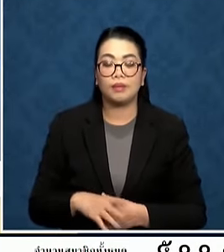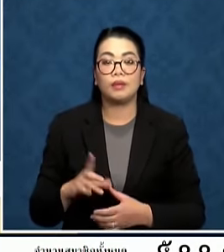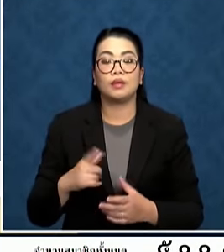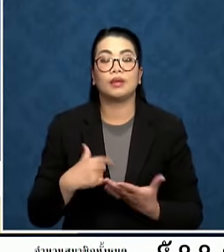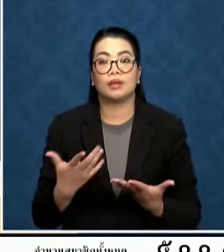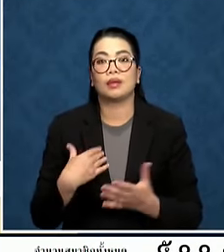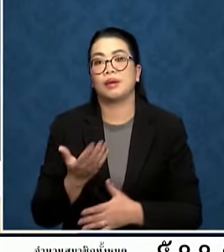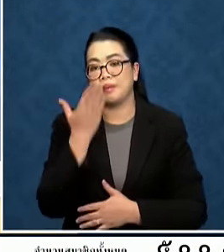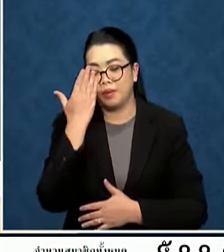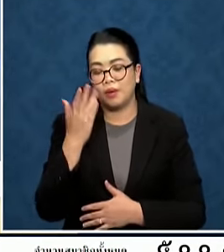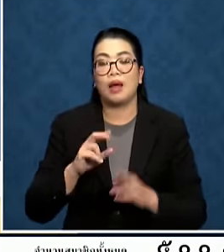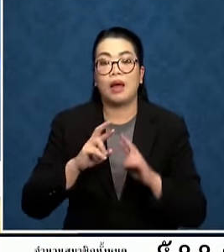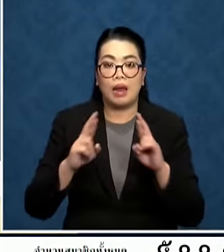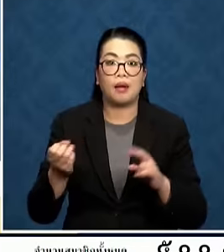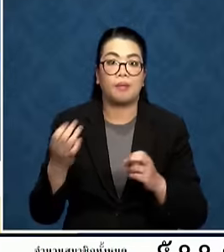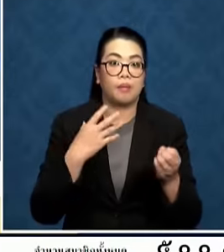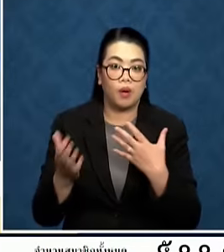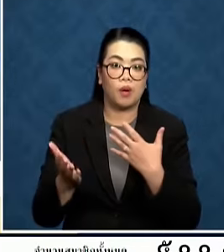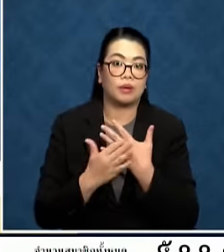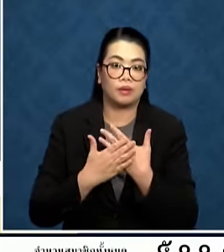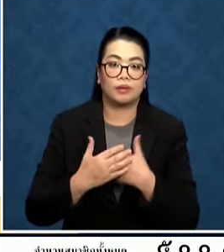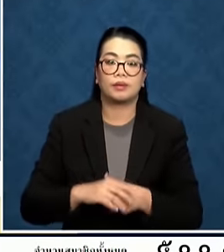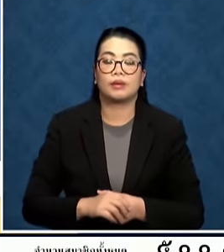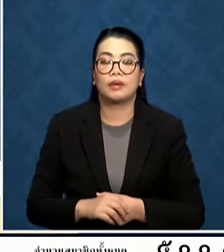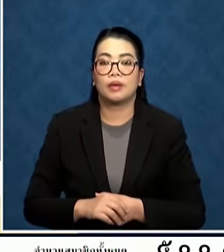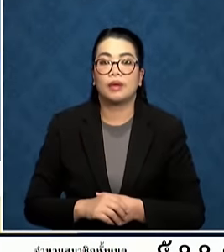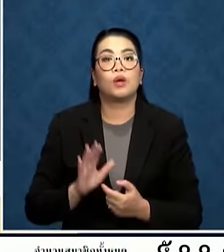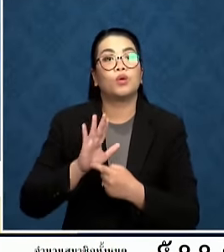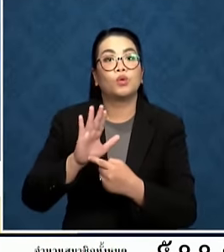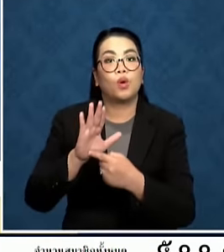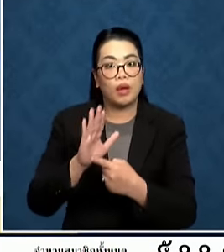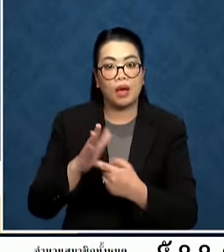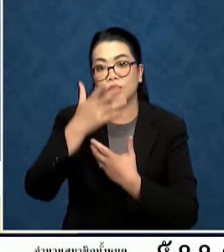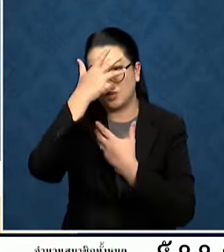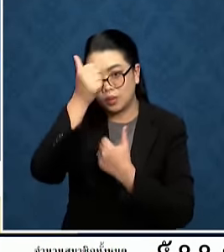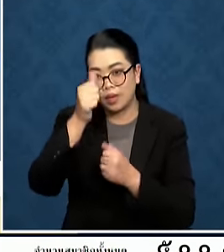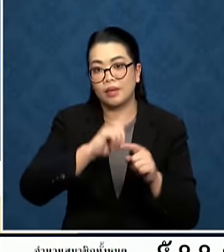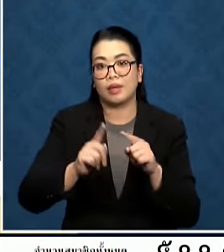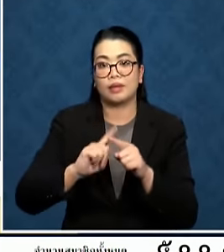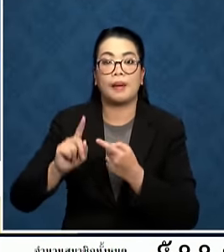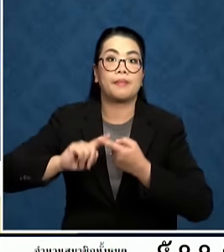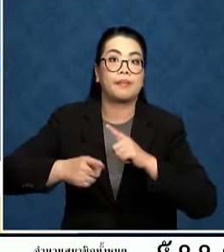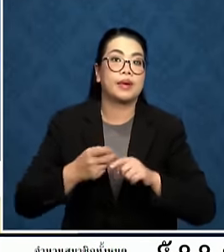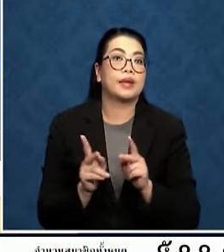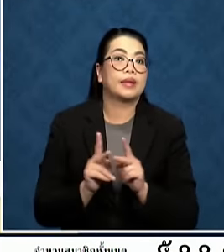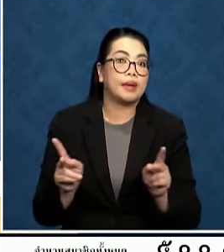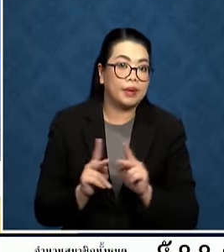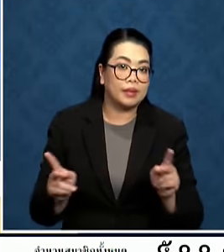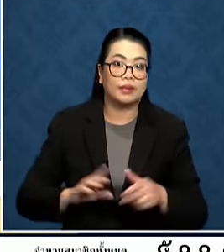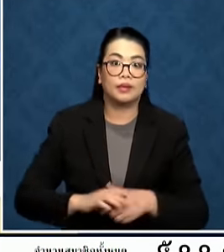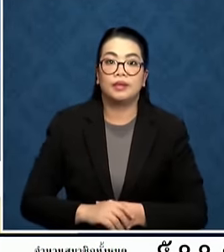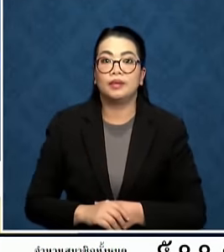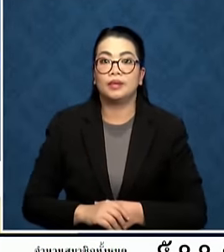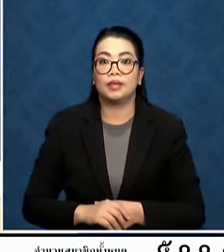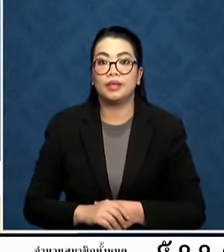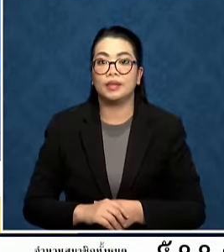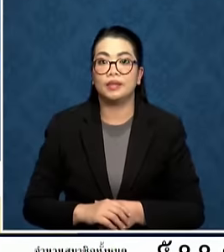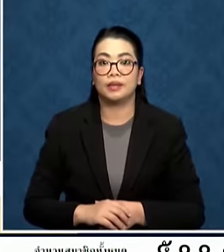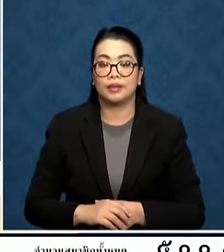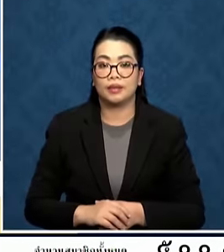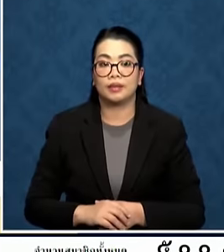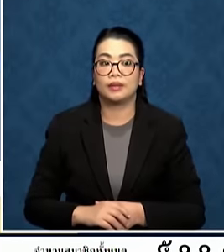คิดและอยากแชร์ให้เพื่อนสมาชิกฟังนะครับอาจจะถือเป็นกรณีตัวอย่างที่น่าสนใจผมและเพื่อนกรรมธิการการพัฒนาเศรษฐกิจนะครับเพิ่งไปศึกษาดูงานที่